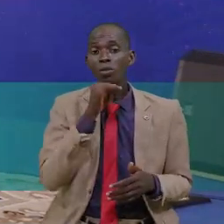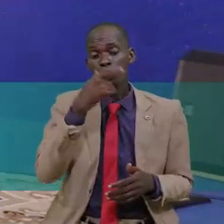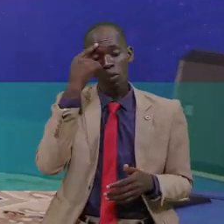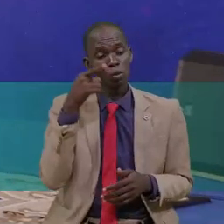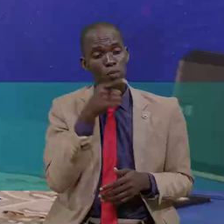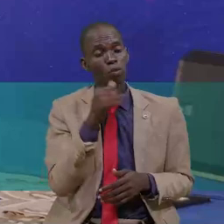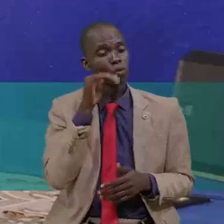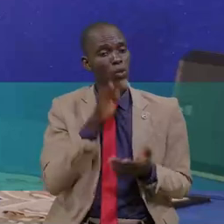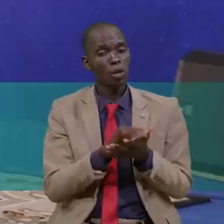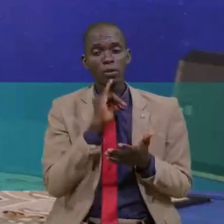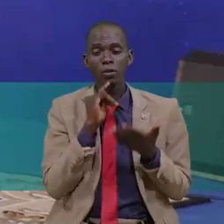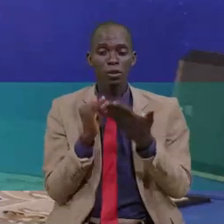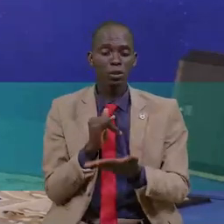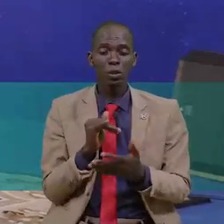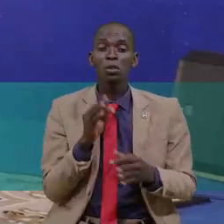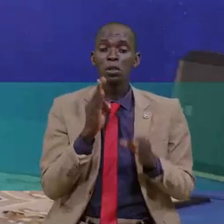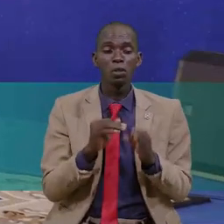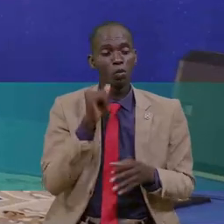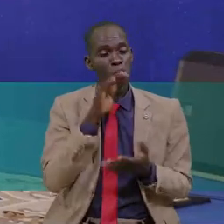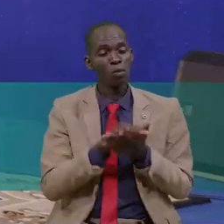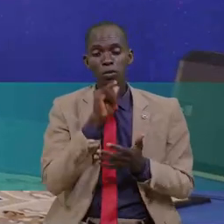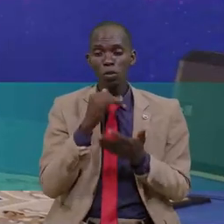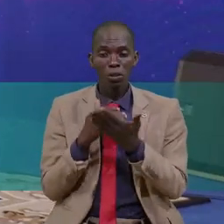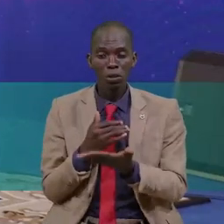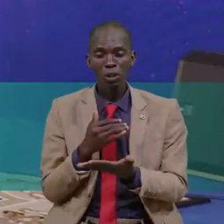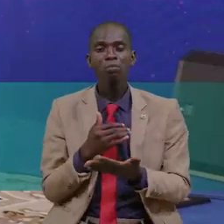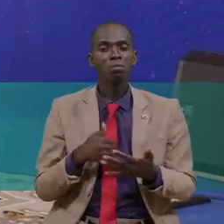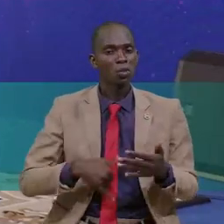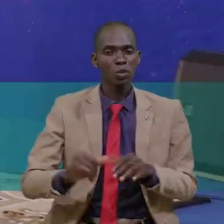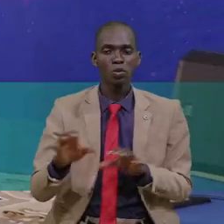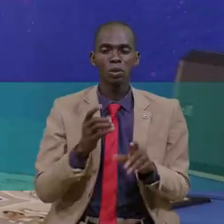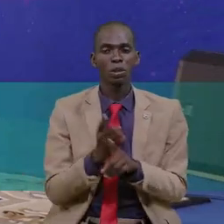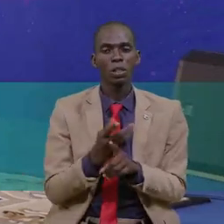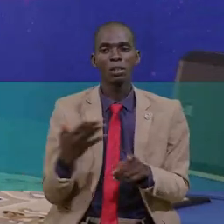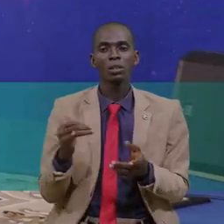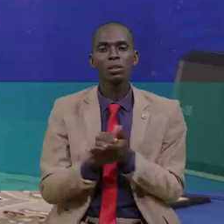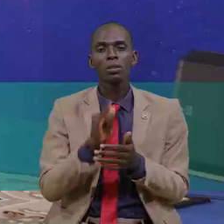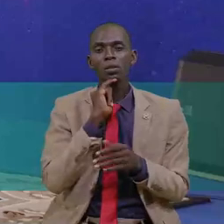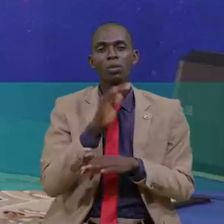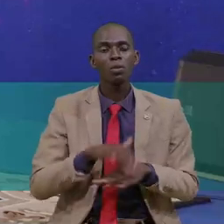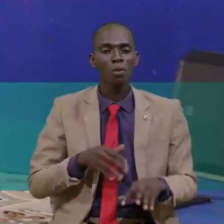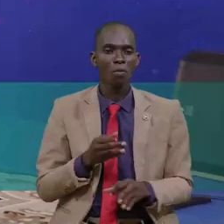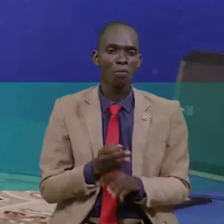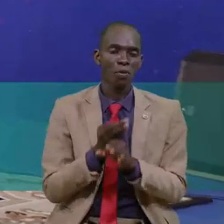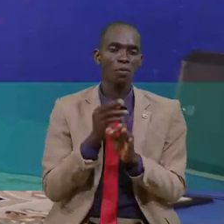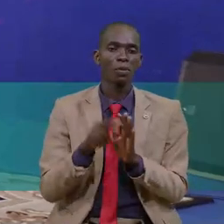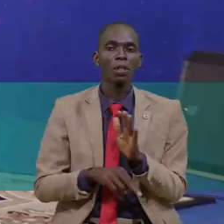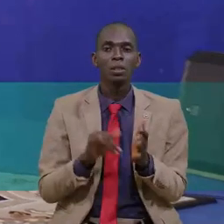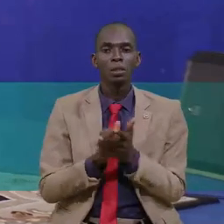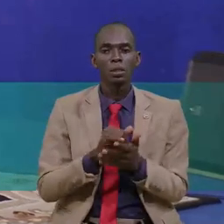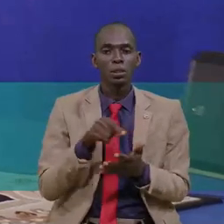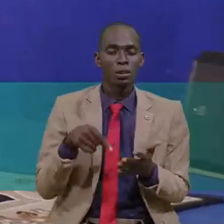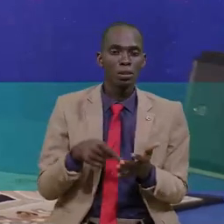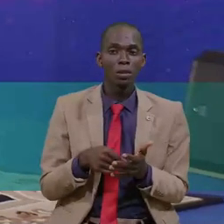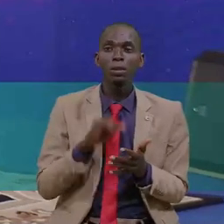est là, même quand elle n'est pas là. Ça, c'est la fidélité. Quand tu as la parole de Dieu, et voici ce que la parole de